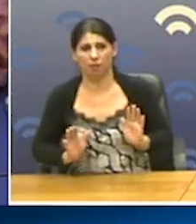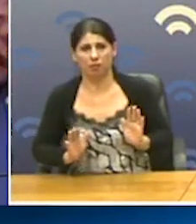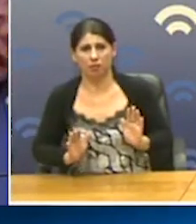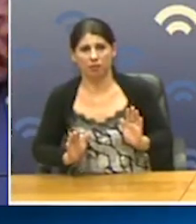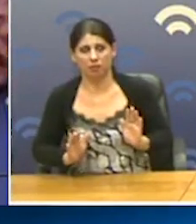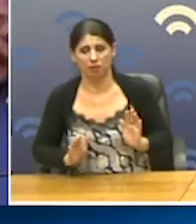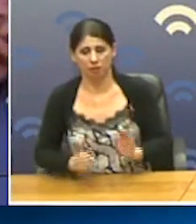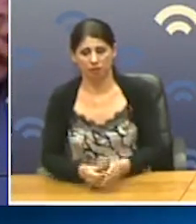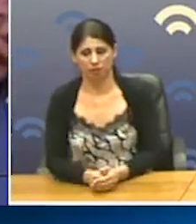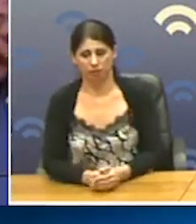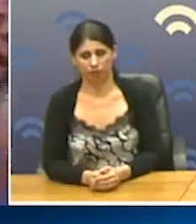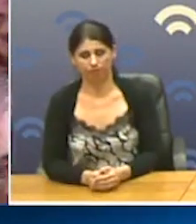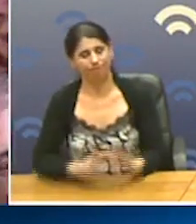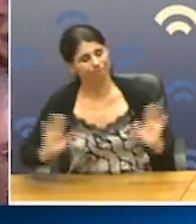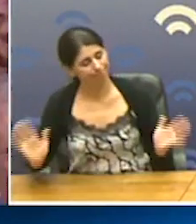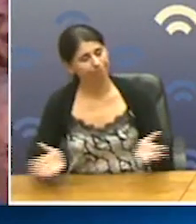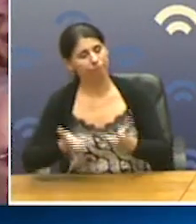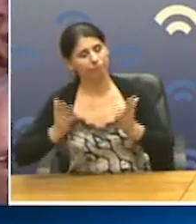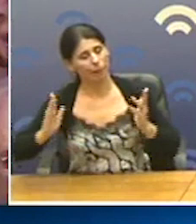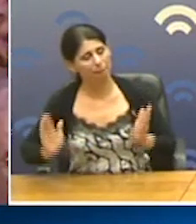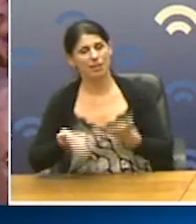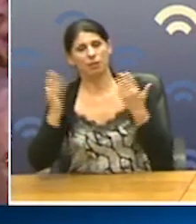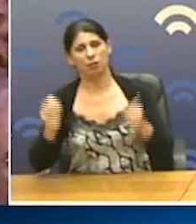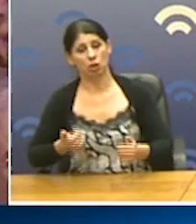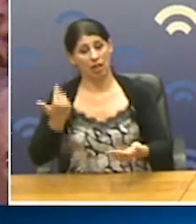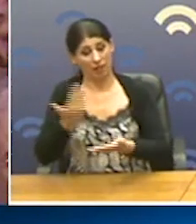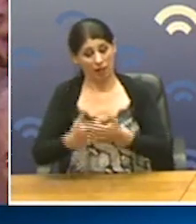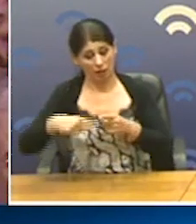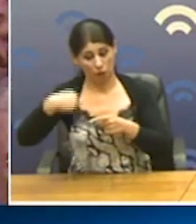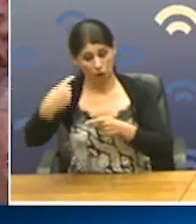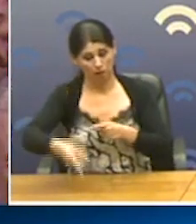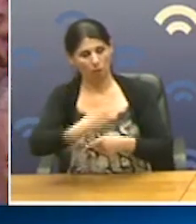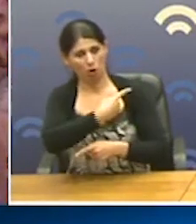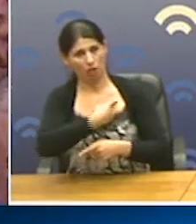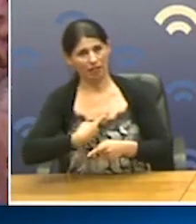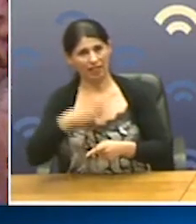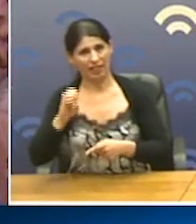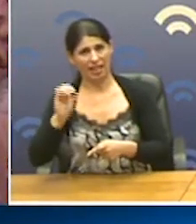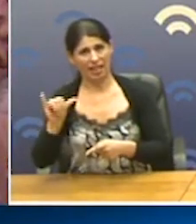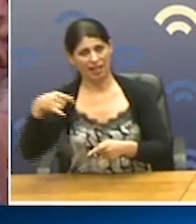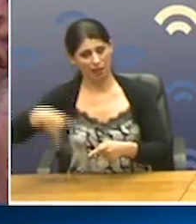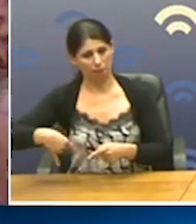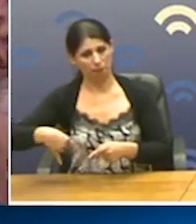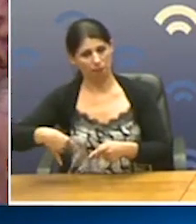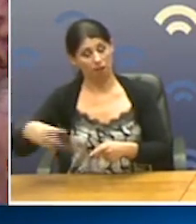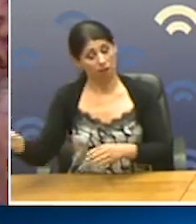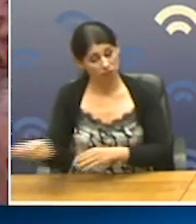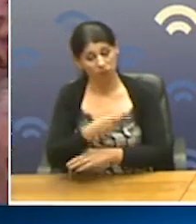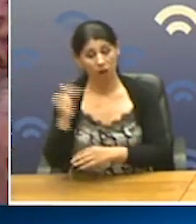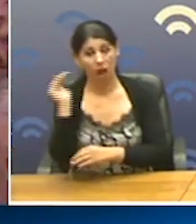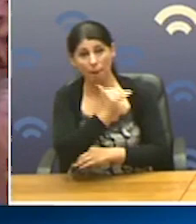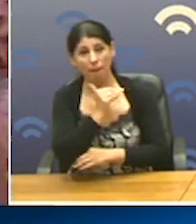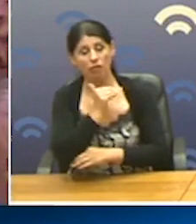πάση περιπτώσει, θα ζητήσω από τον επόμενο διοικητή της ΕΥΠ να έρθει να σας ενημερώσει αμέσως για